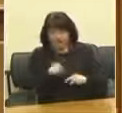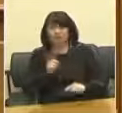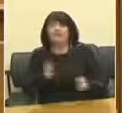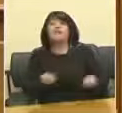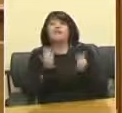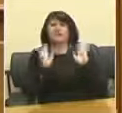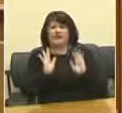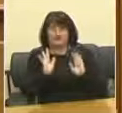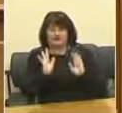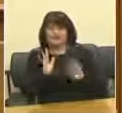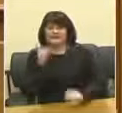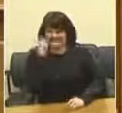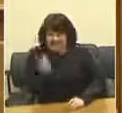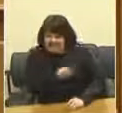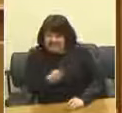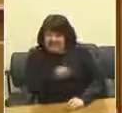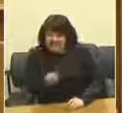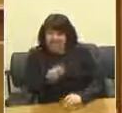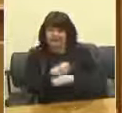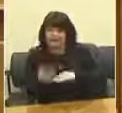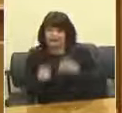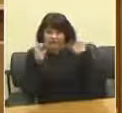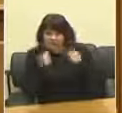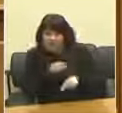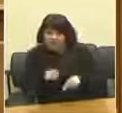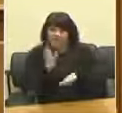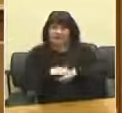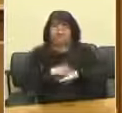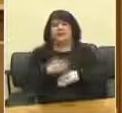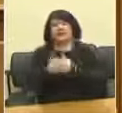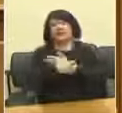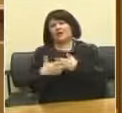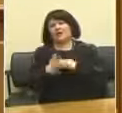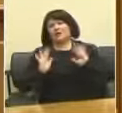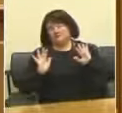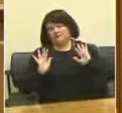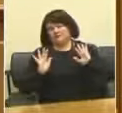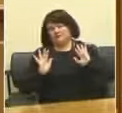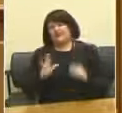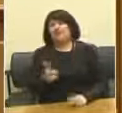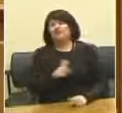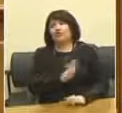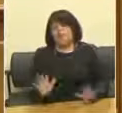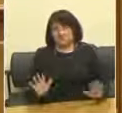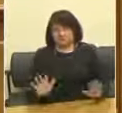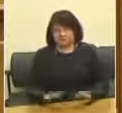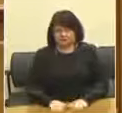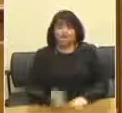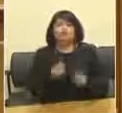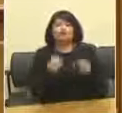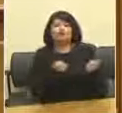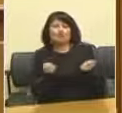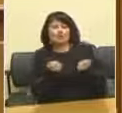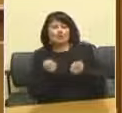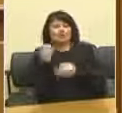πτώχευση την έφερε ο δικοματισμός. Πασόκ, Νέα Δημοκρατία. Αυτός ο τρόπος διακυβέρνησης της